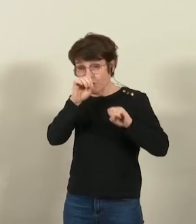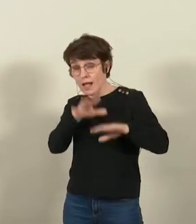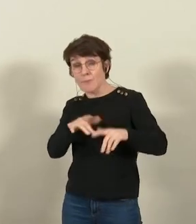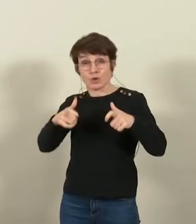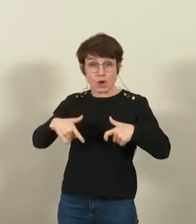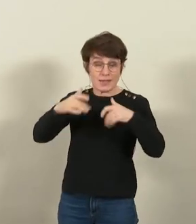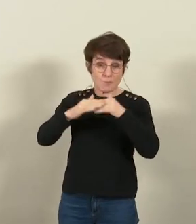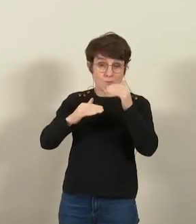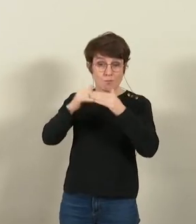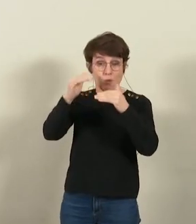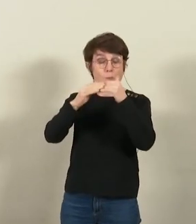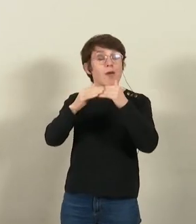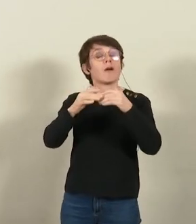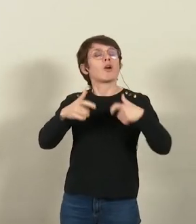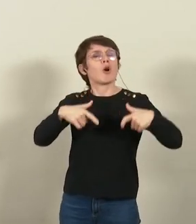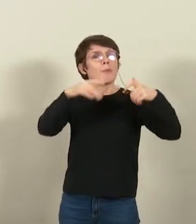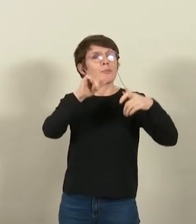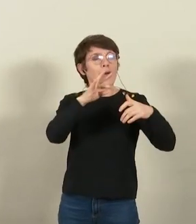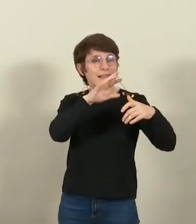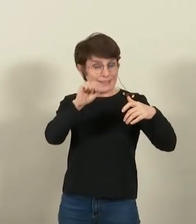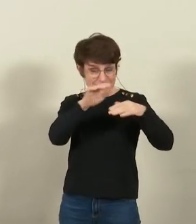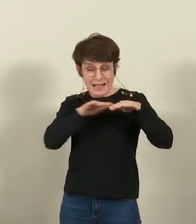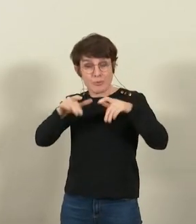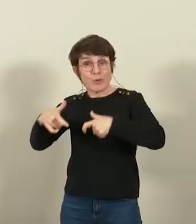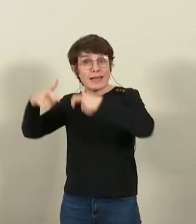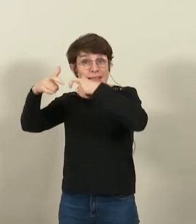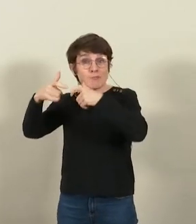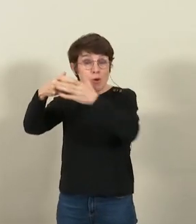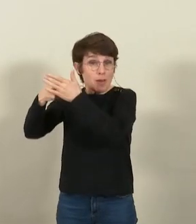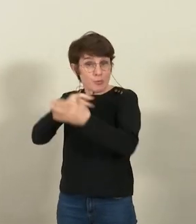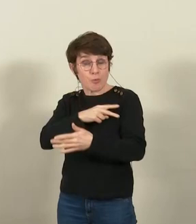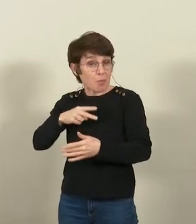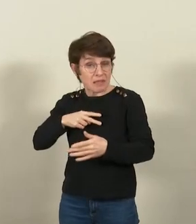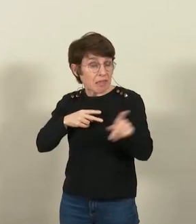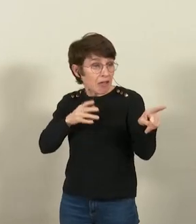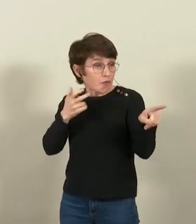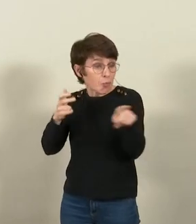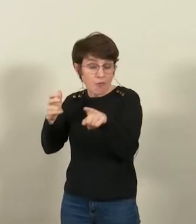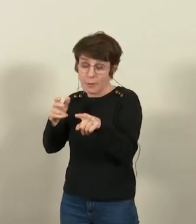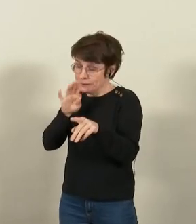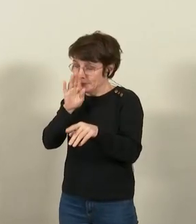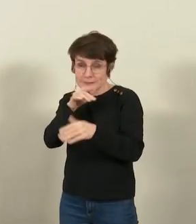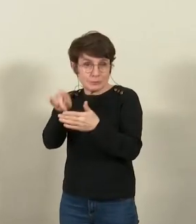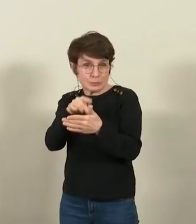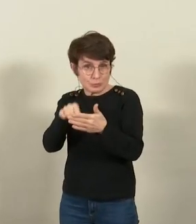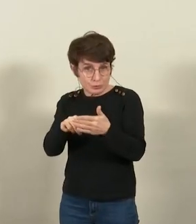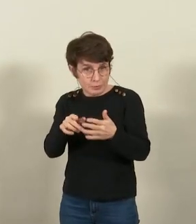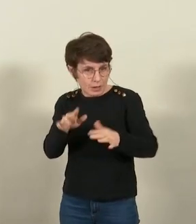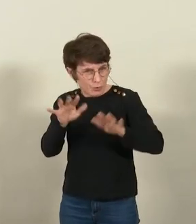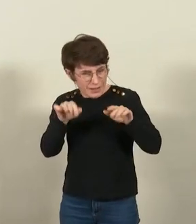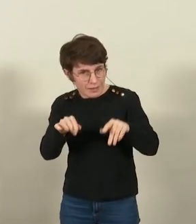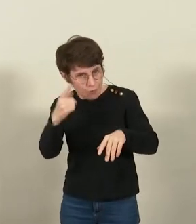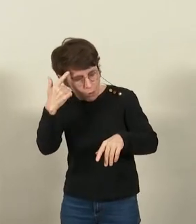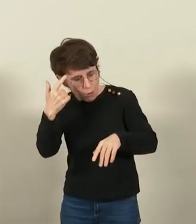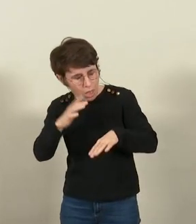justter l'immeuble actis devrait vous faire réfléchir et peut-être faire réfléchir l'opérateur les